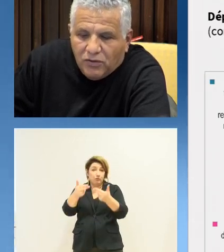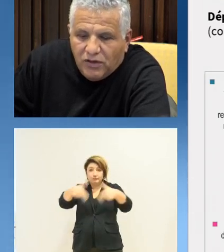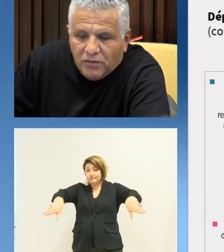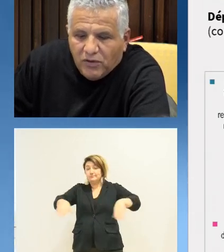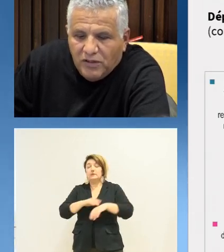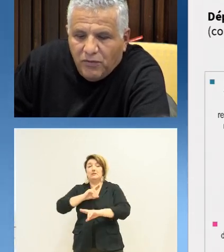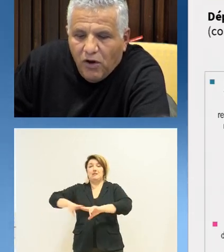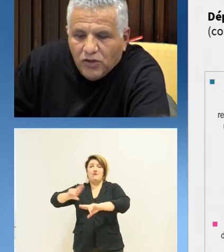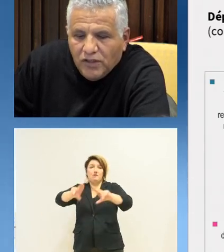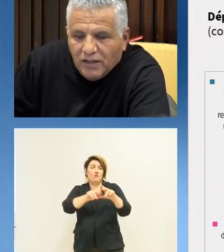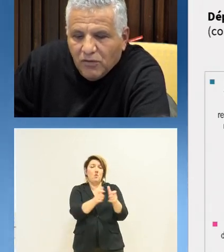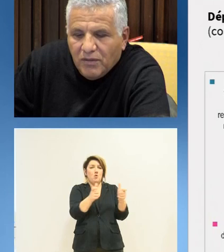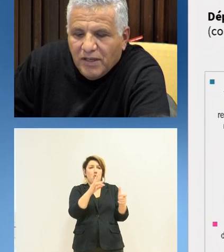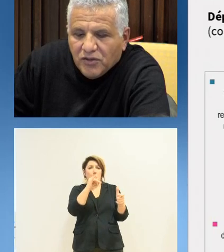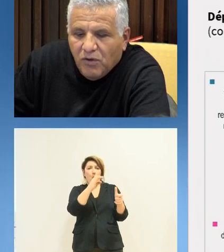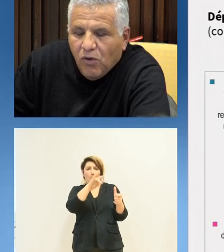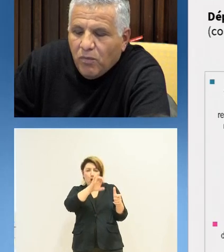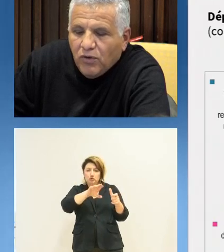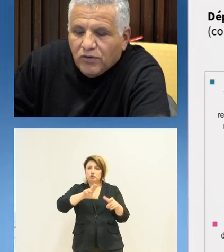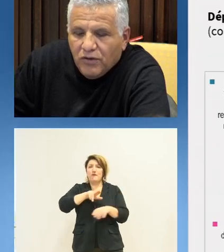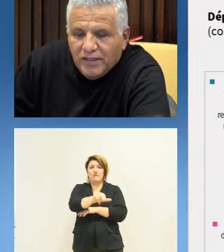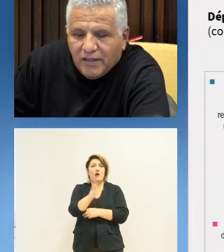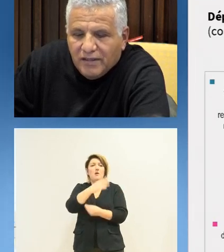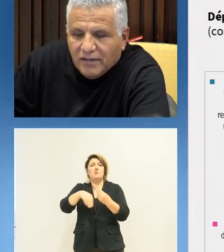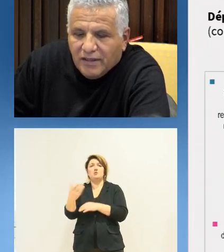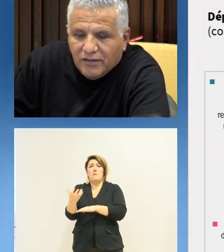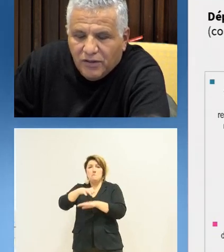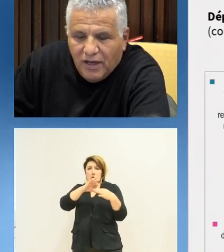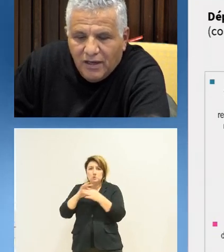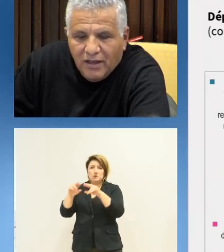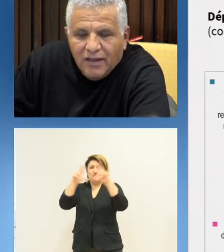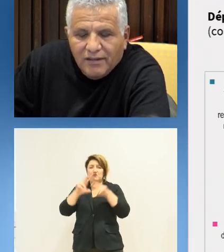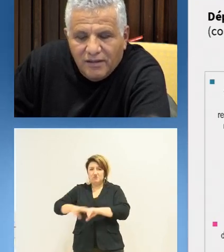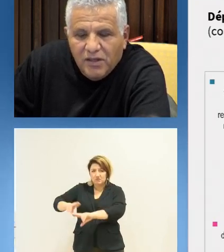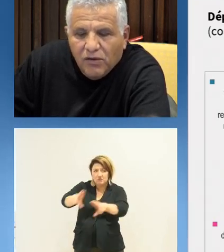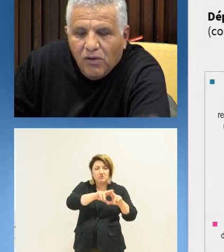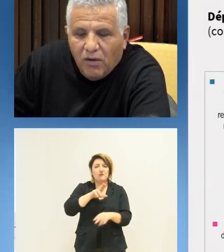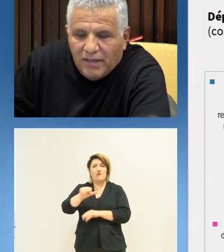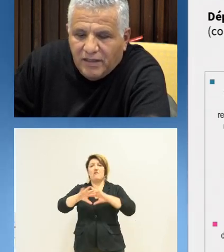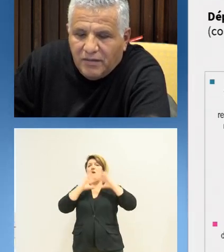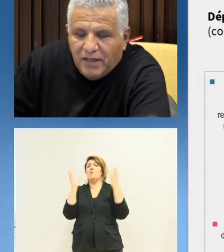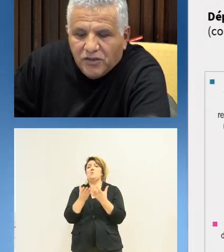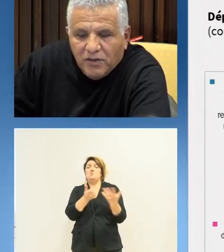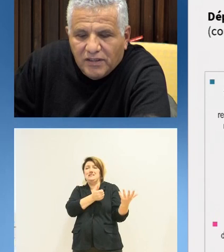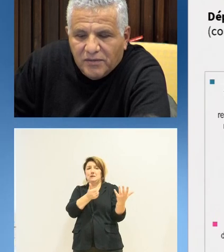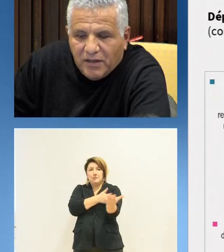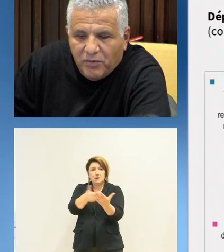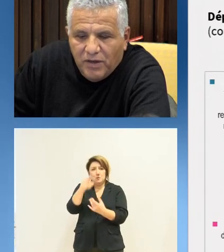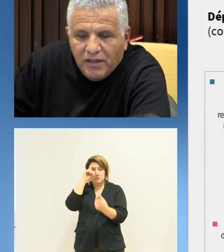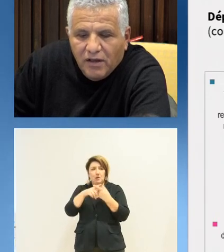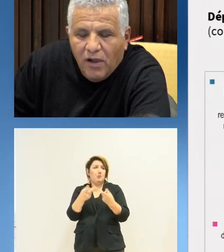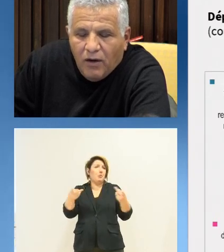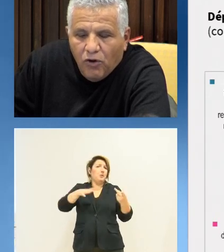centre sportif auch des travaux d'aménagement au pôle de solidarité internationale 6 millions en matière d'aménagement des espaces